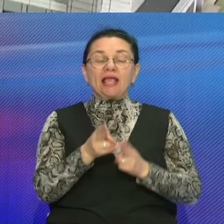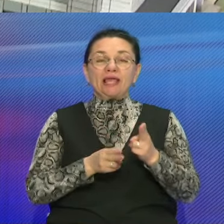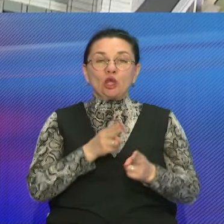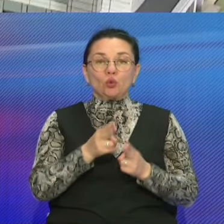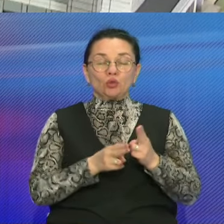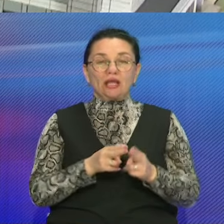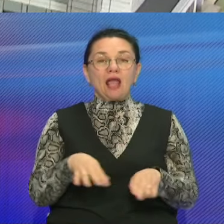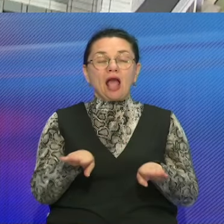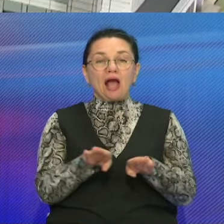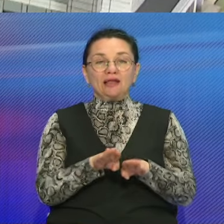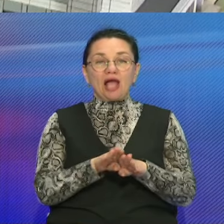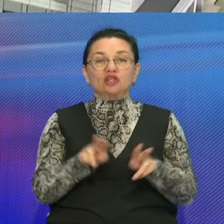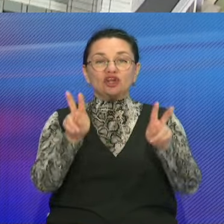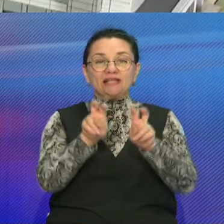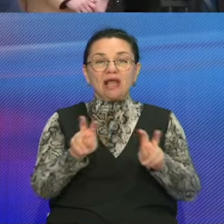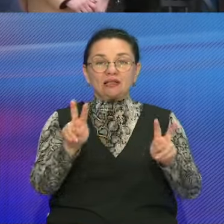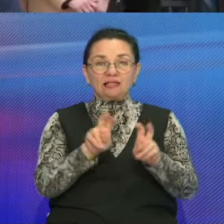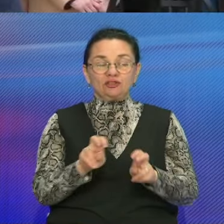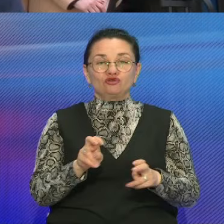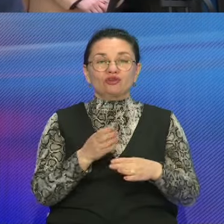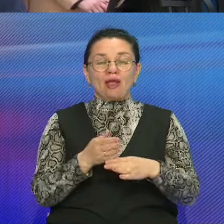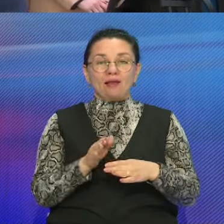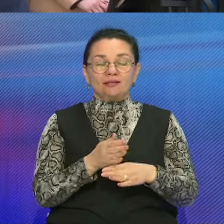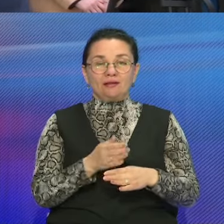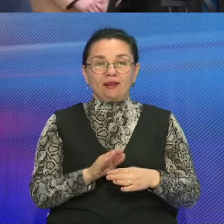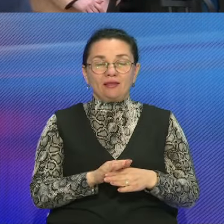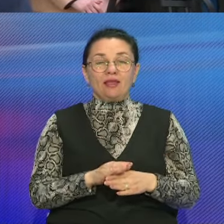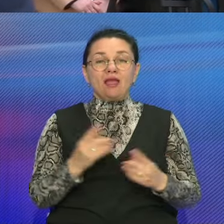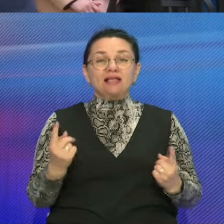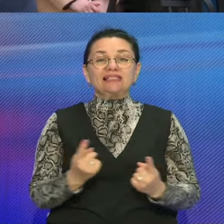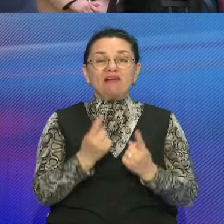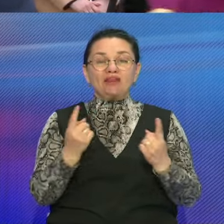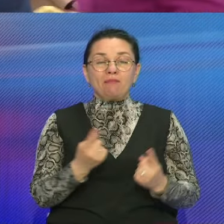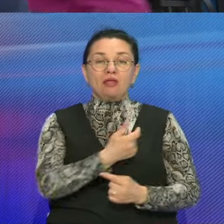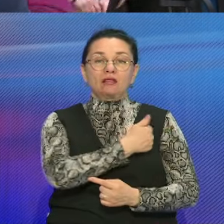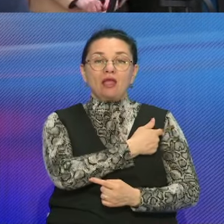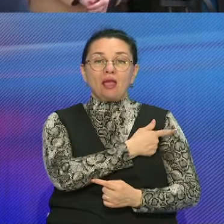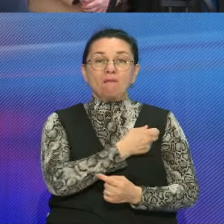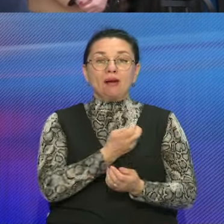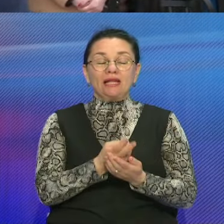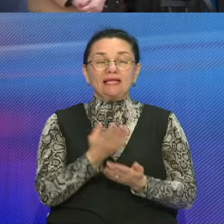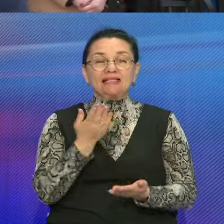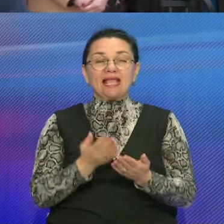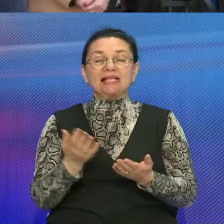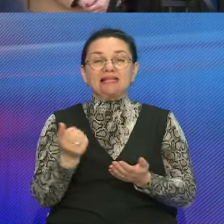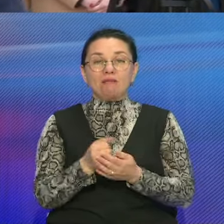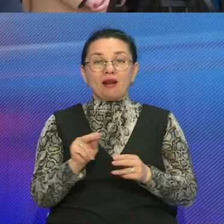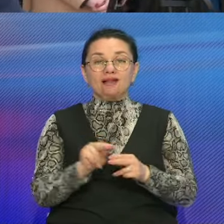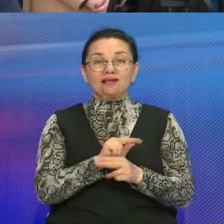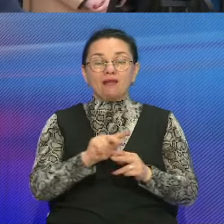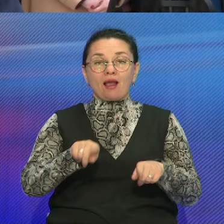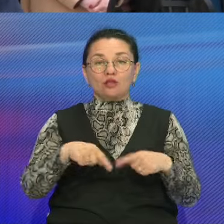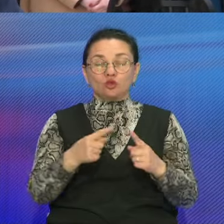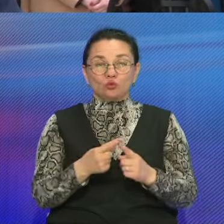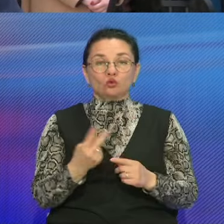так само диагностичное отделение. Современная больница, именно если брать конкретно в этом случае реконструкция второй